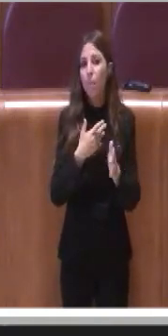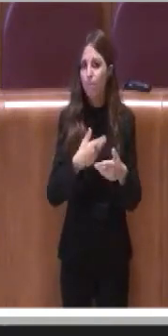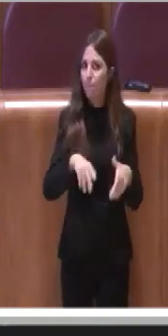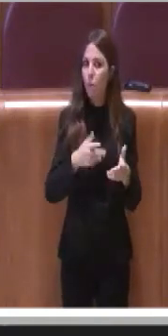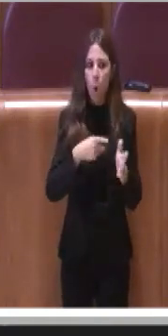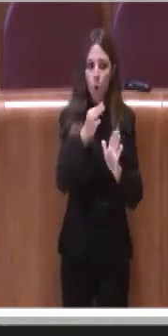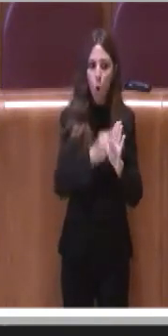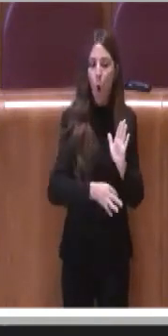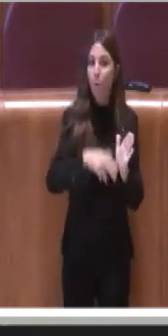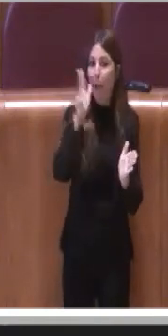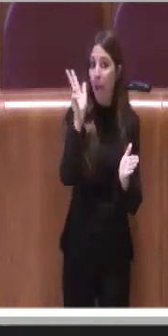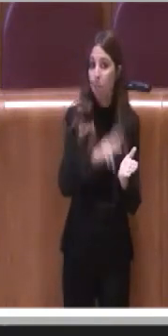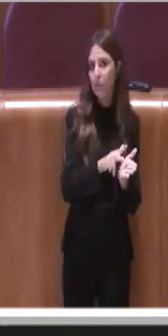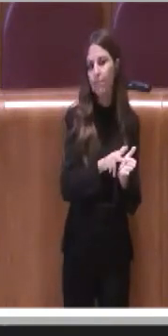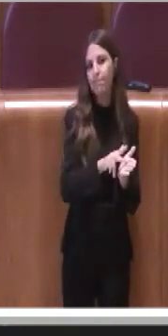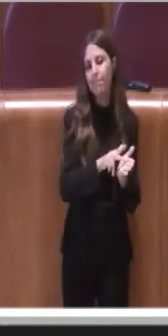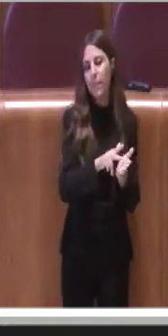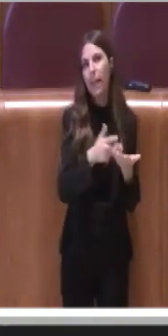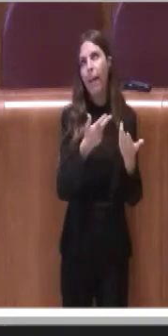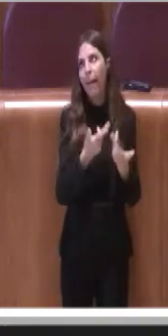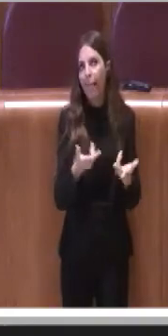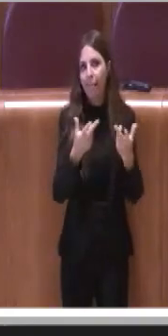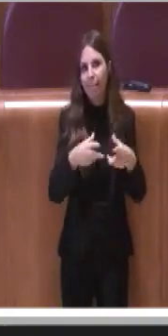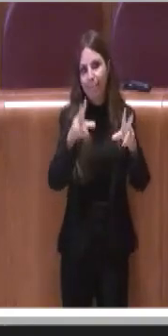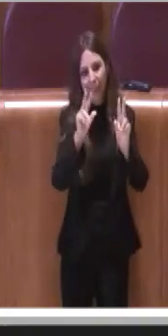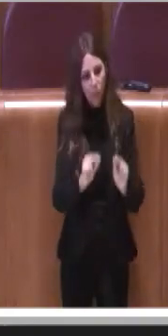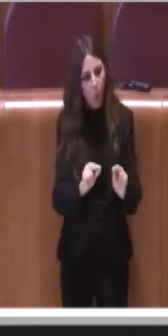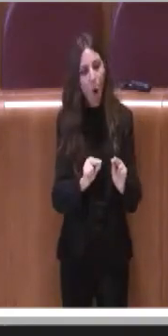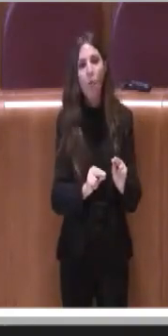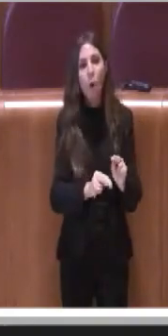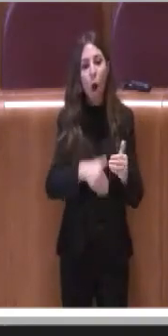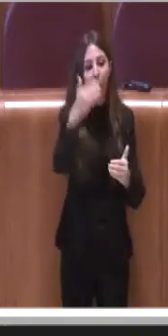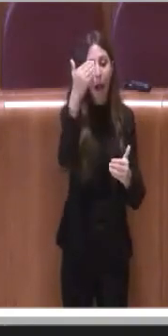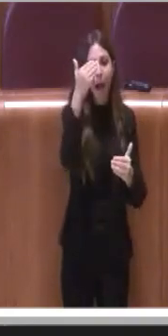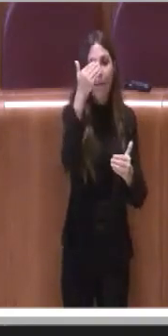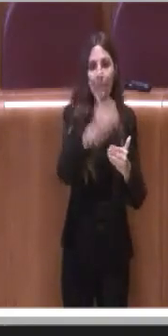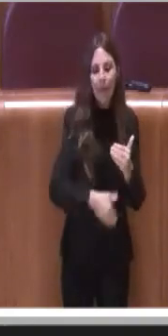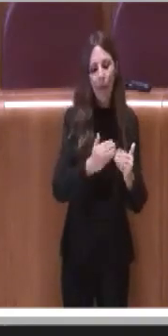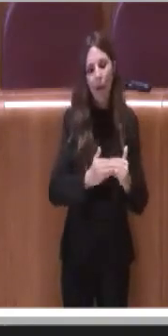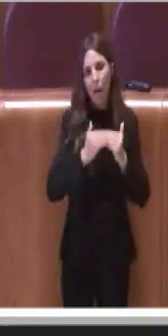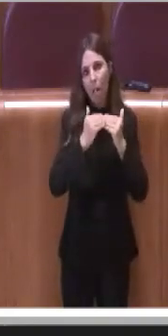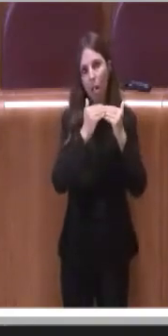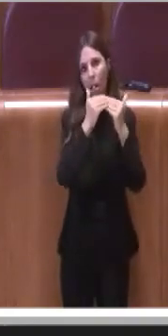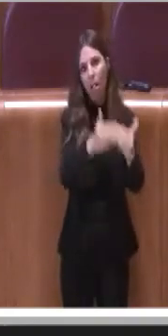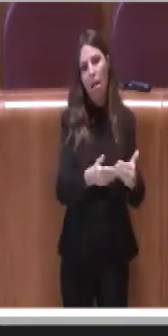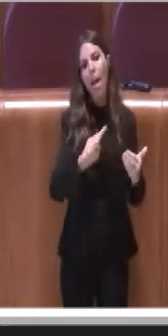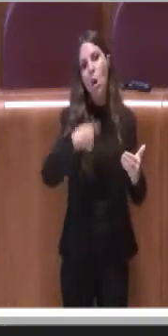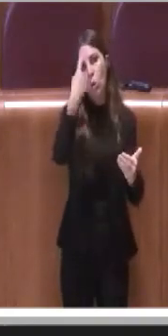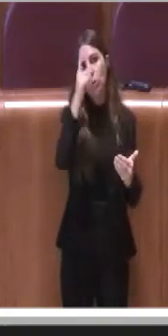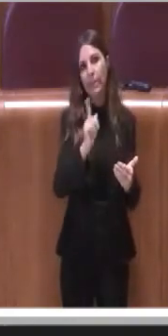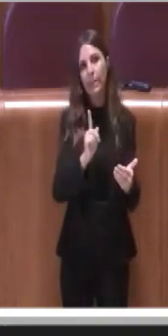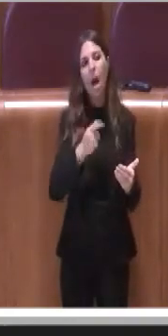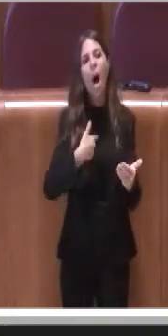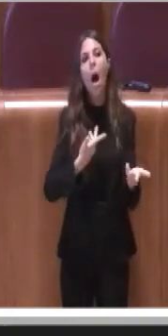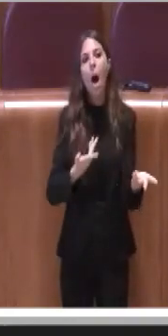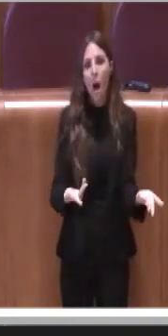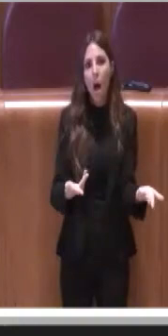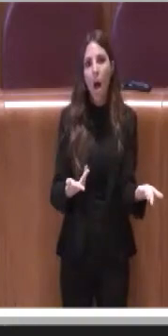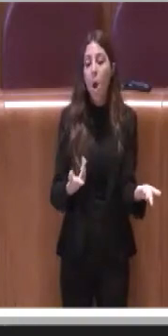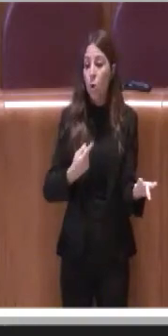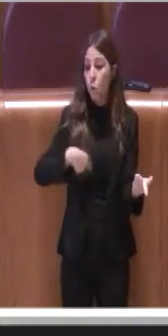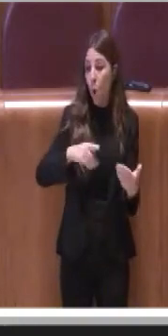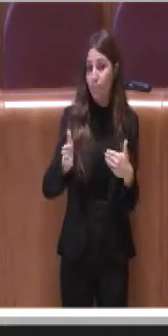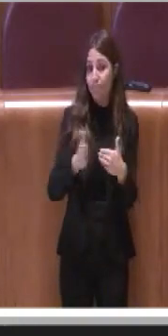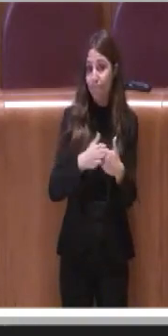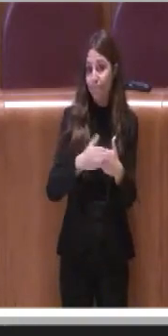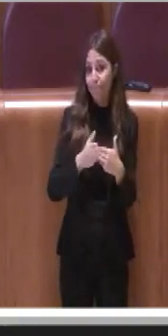applicare la norma, ecco che di nuovo slitta il termine in avanti e non si sa quando potremo. Insomma, siamo vicini alle famiglie